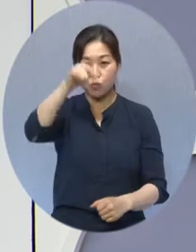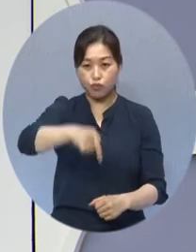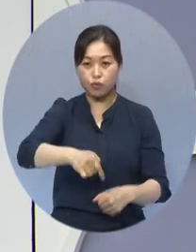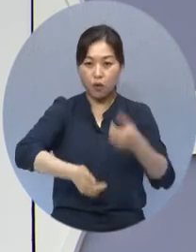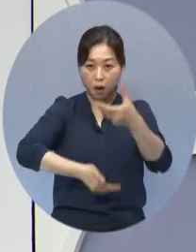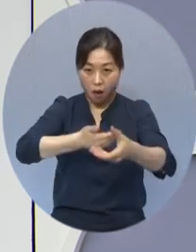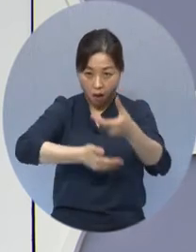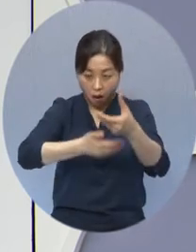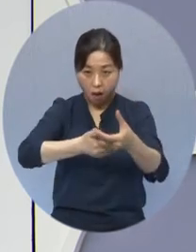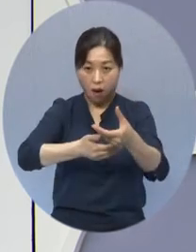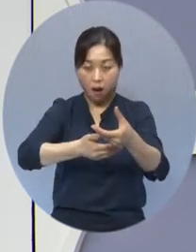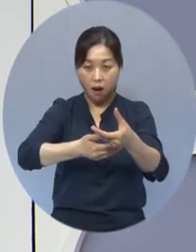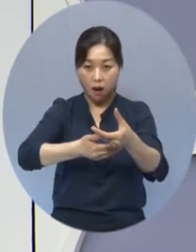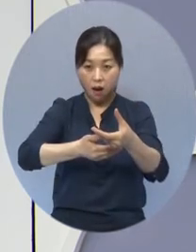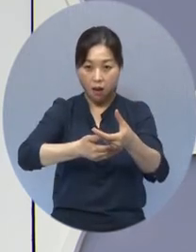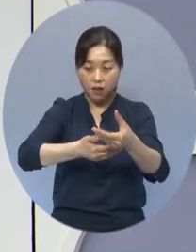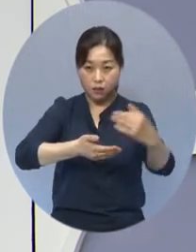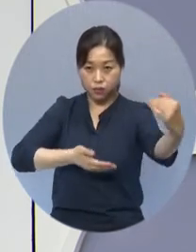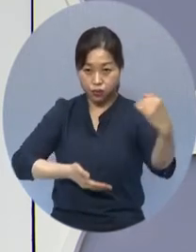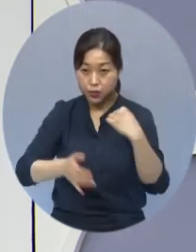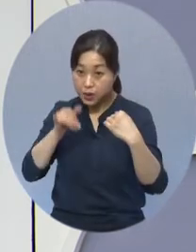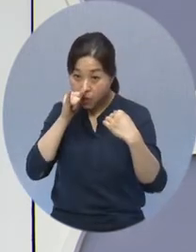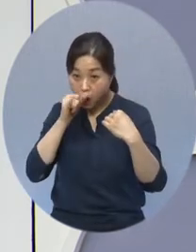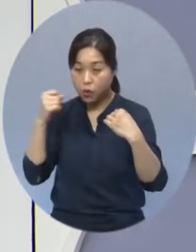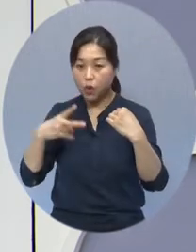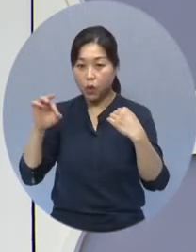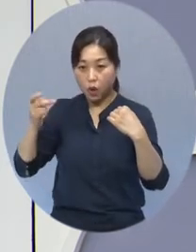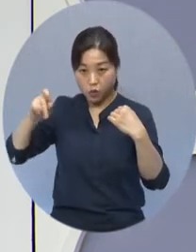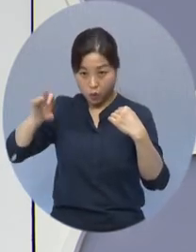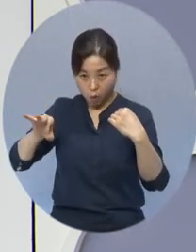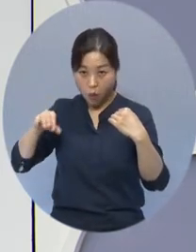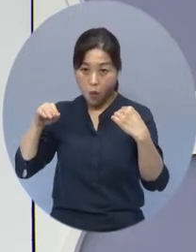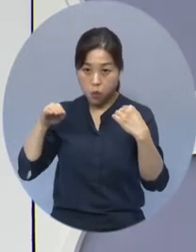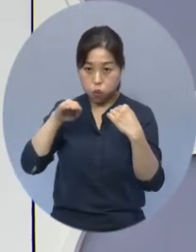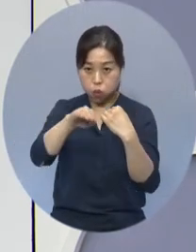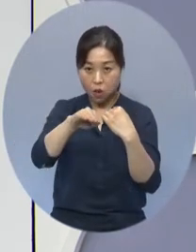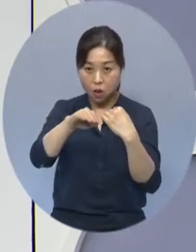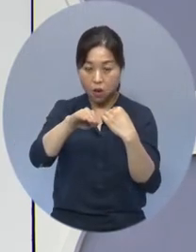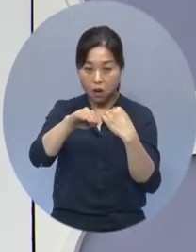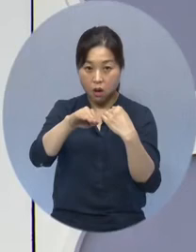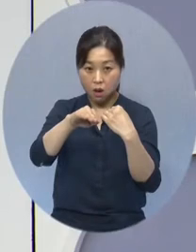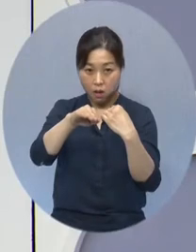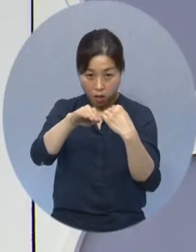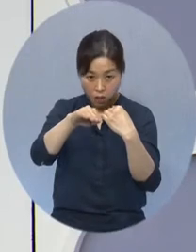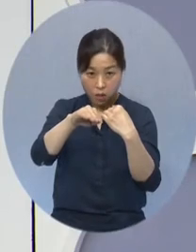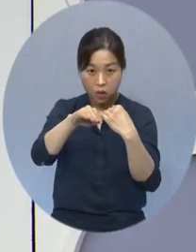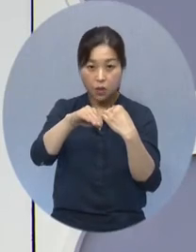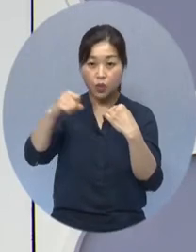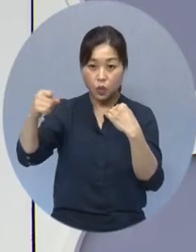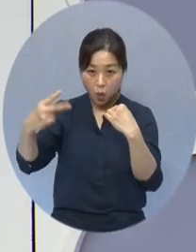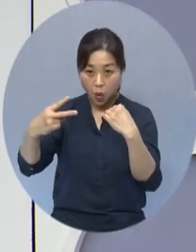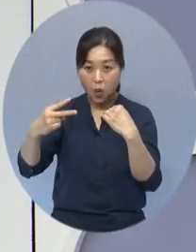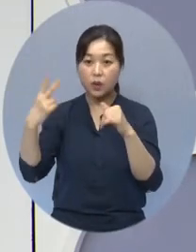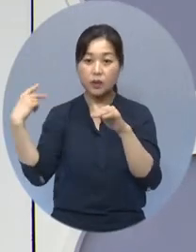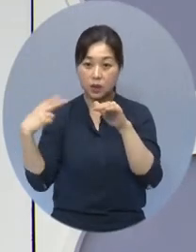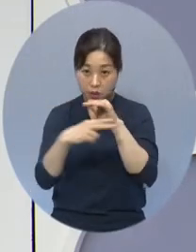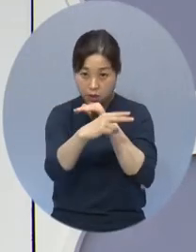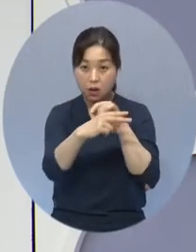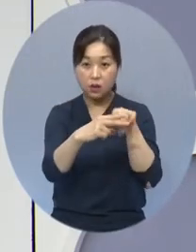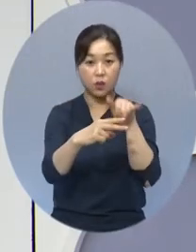내려가는 IC가 생기고, 그렇죠. 영동 고속도로에서 오는 걸 또 접속시키고, 그렇죠. 또 거기에 지금 전철이 확정이